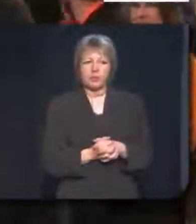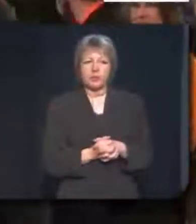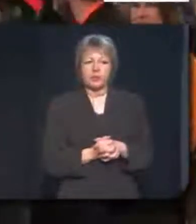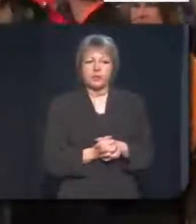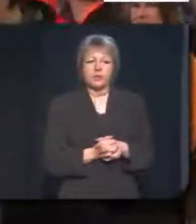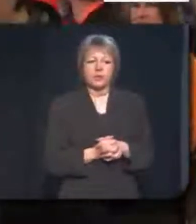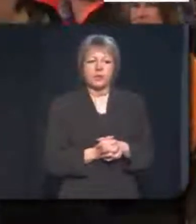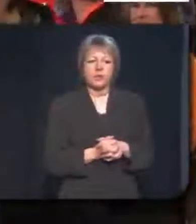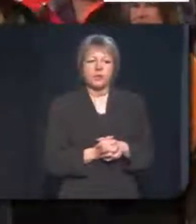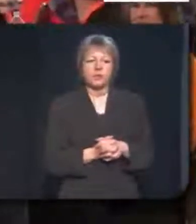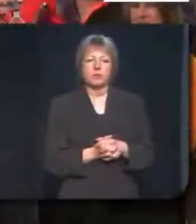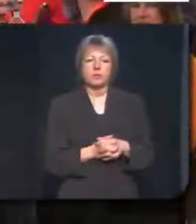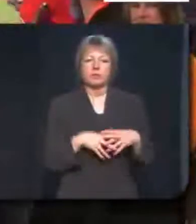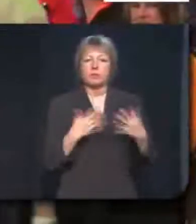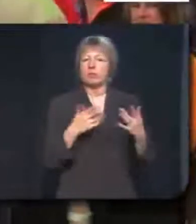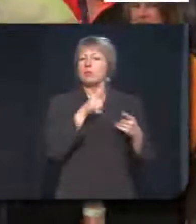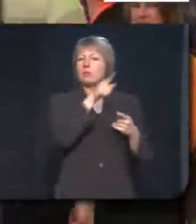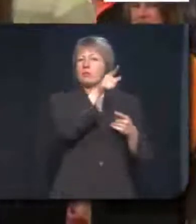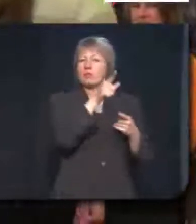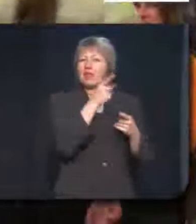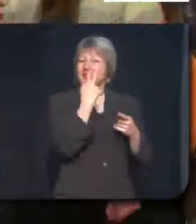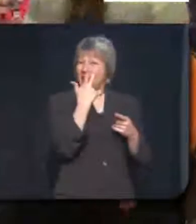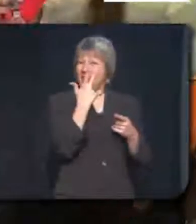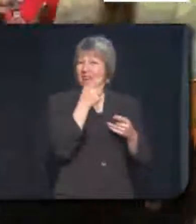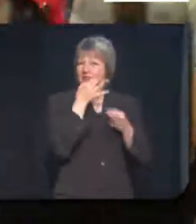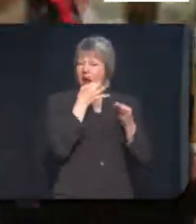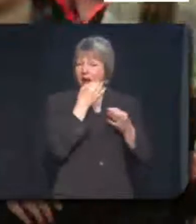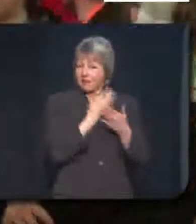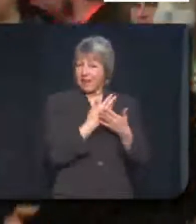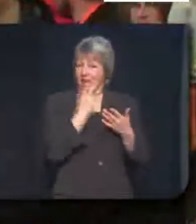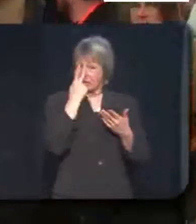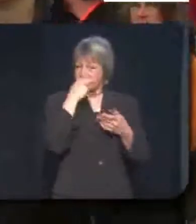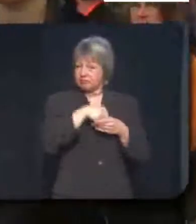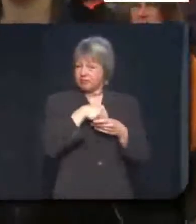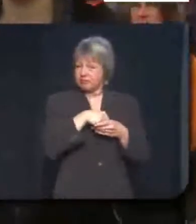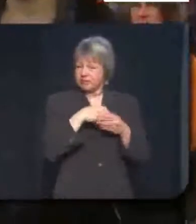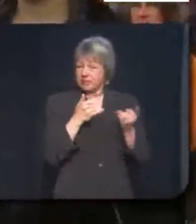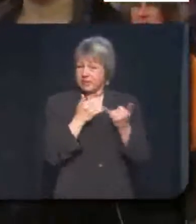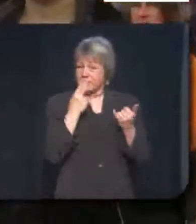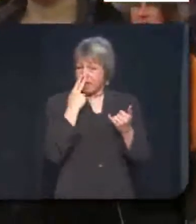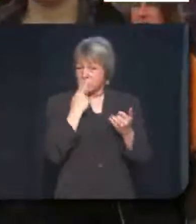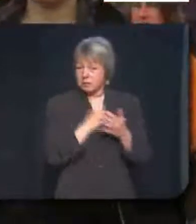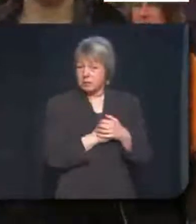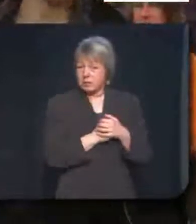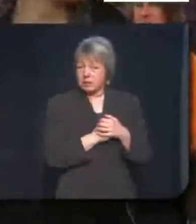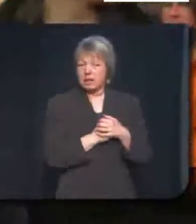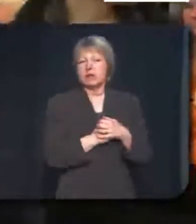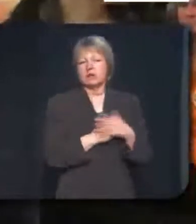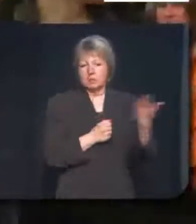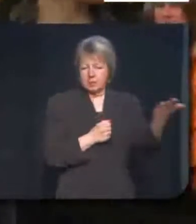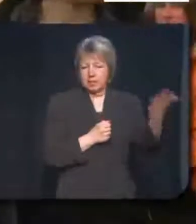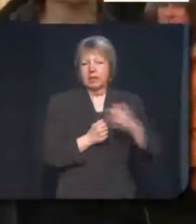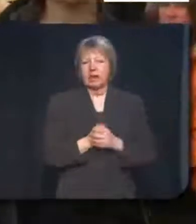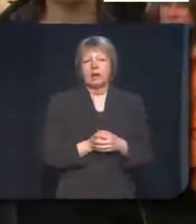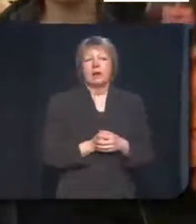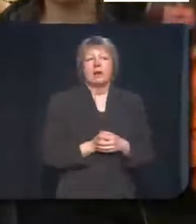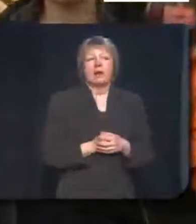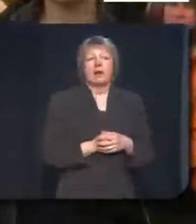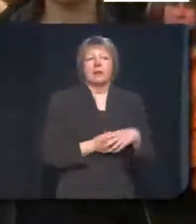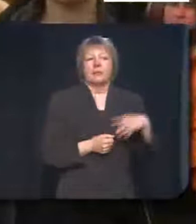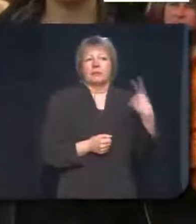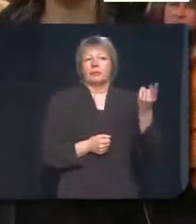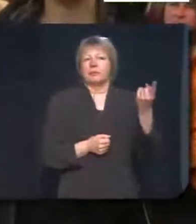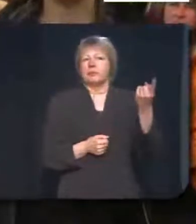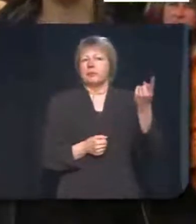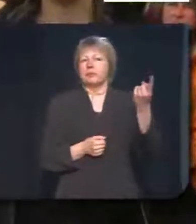sind das Verständnis Fragen alles frei ja okay verstehe ich nur nicht